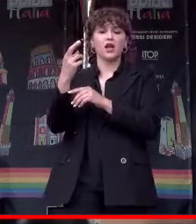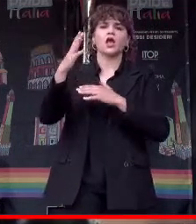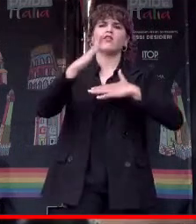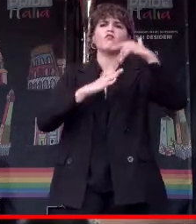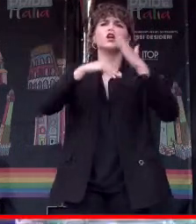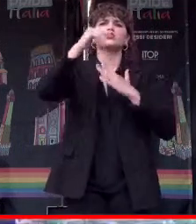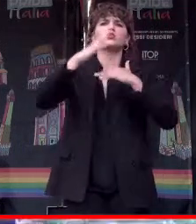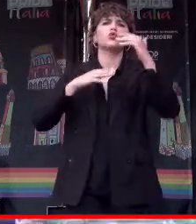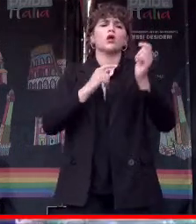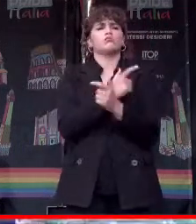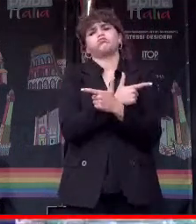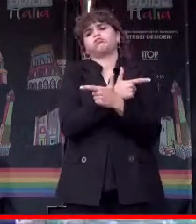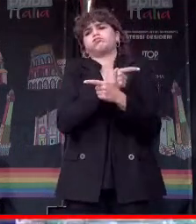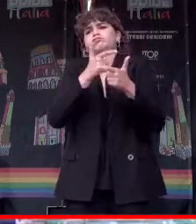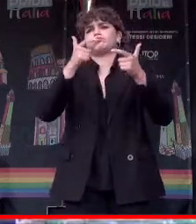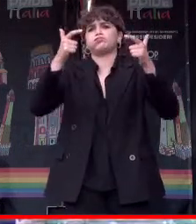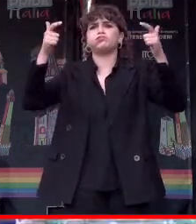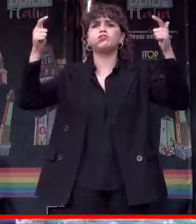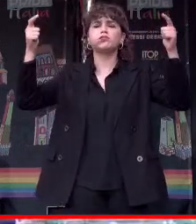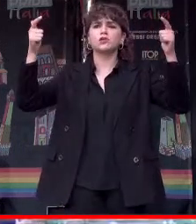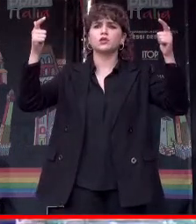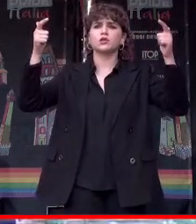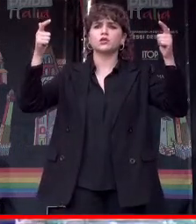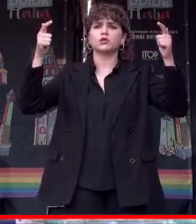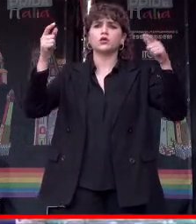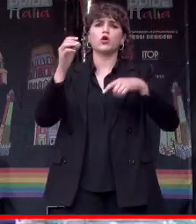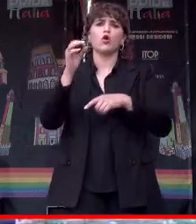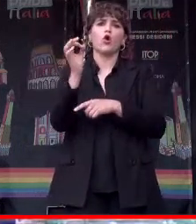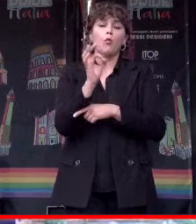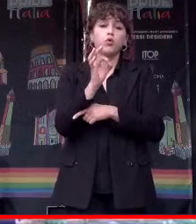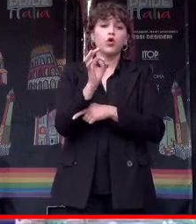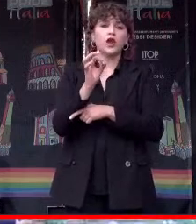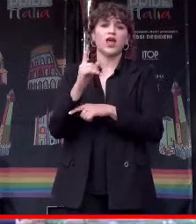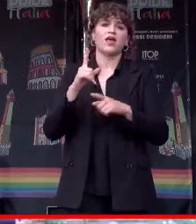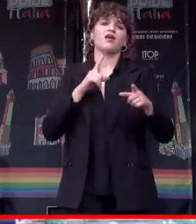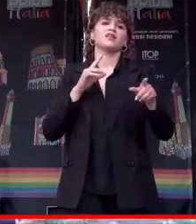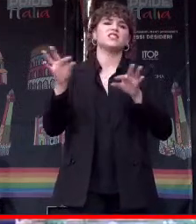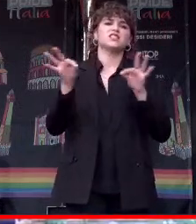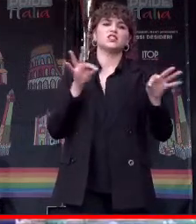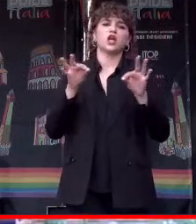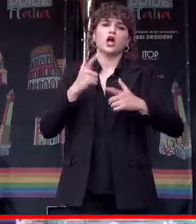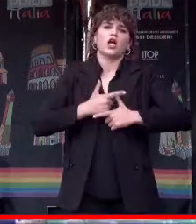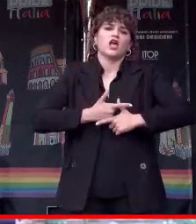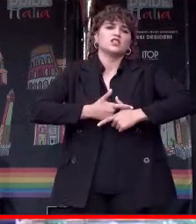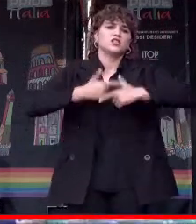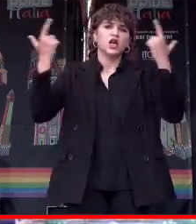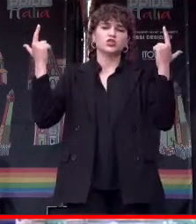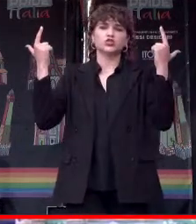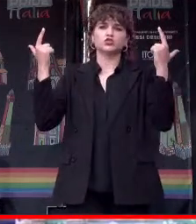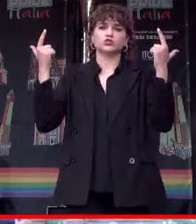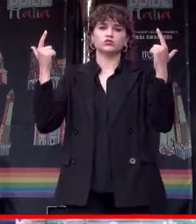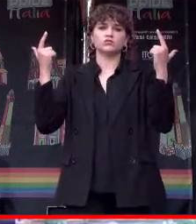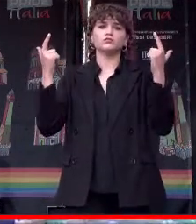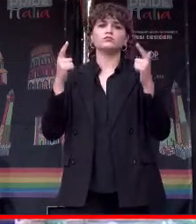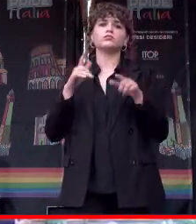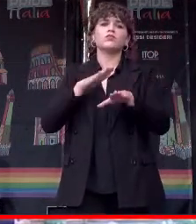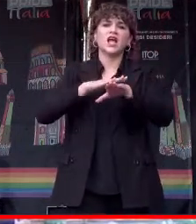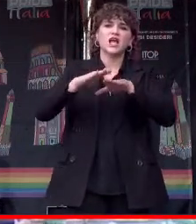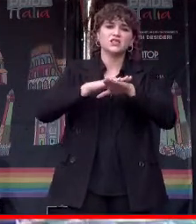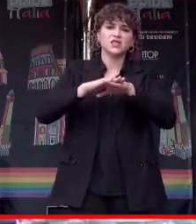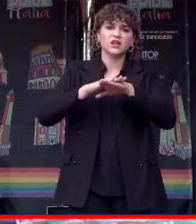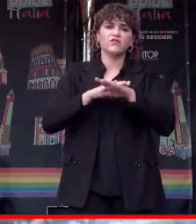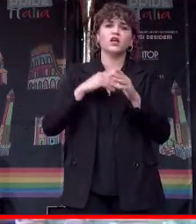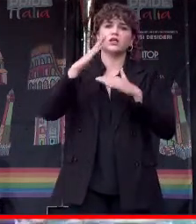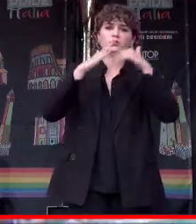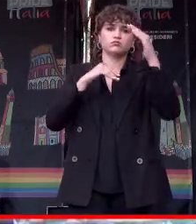forse troppa rispetto al software, all'anima, no, di quello che dovremmo metterci, quelle infrastrutture non potranno che nascere già a